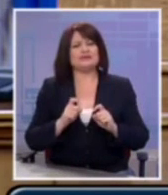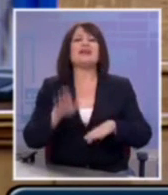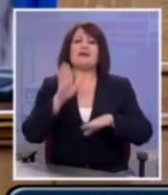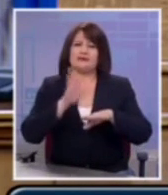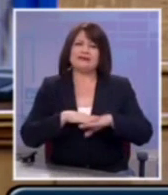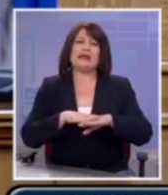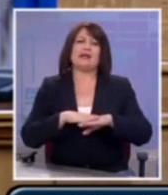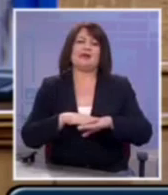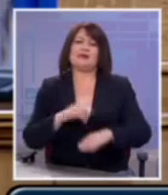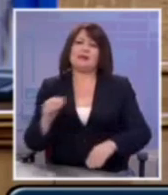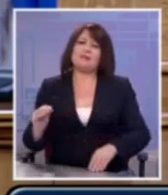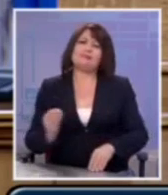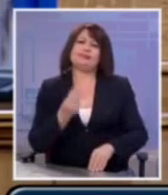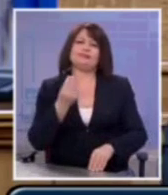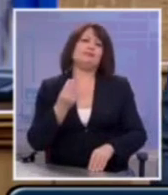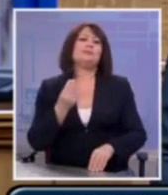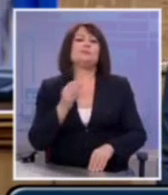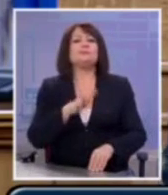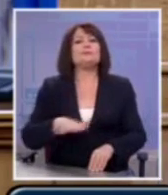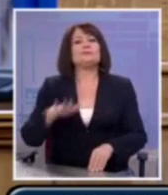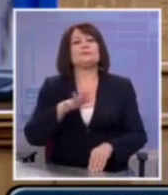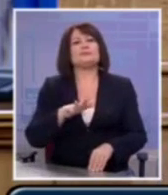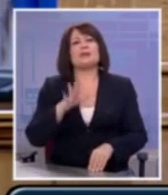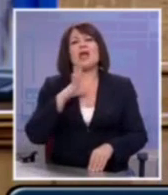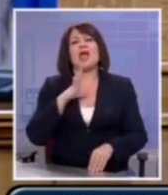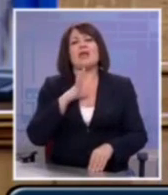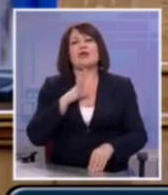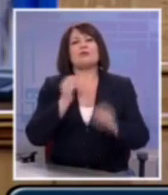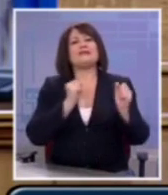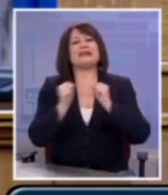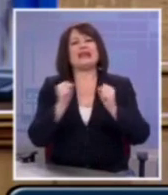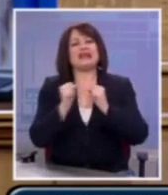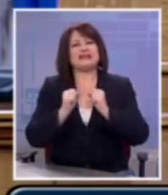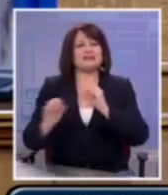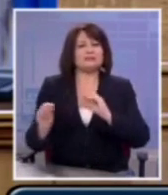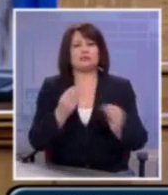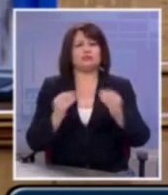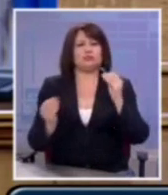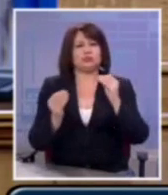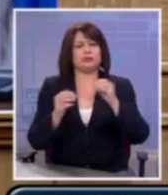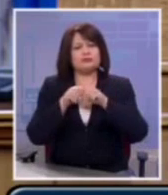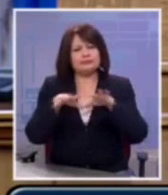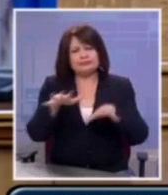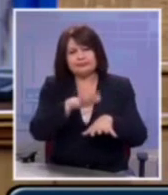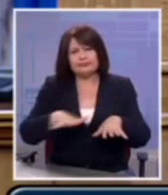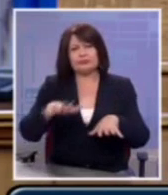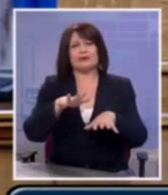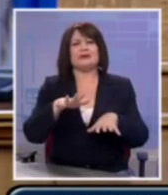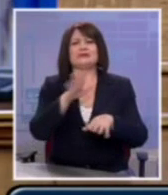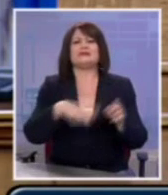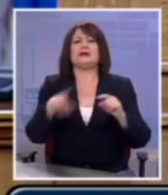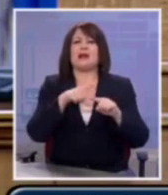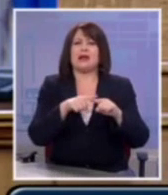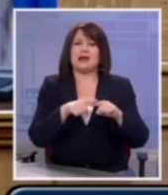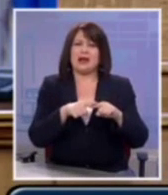και προκάλεσαν την ανίποτη ανθρωπιστική κρίση που σοβεί μέχρι σήμερα στη χώρα